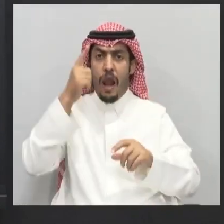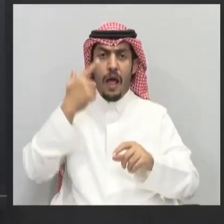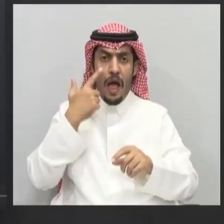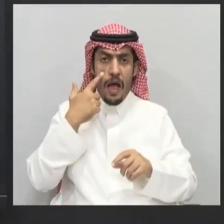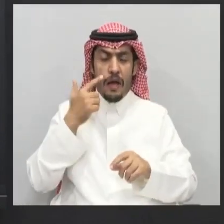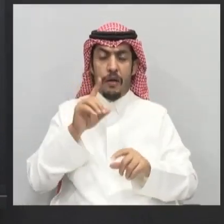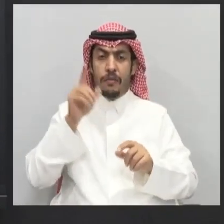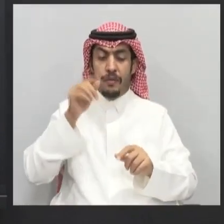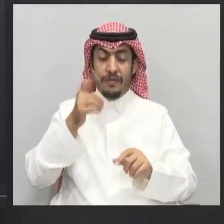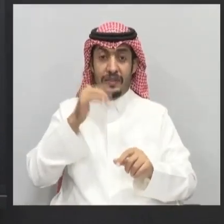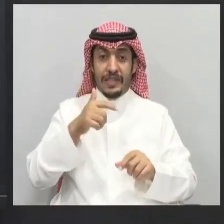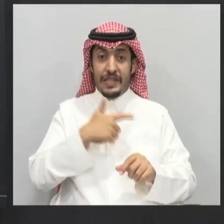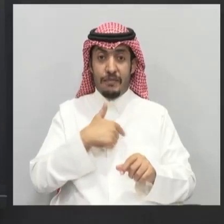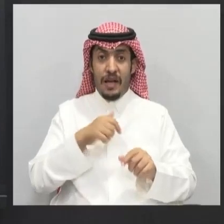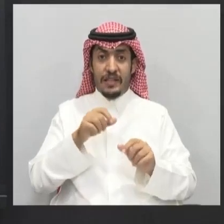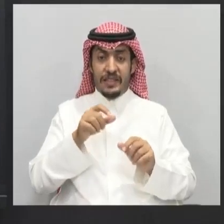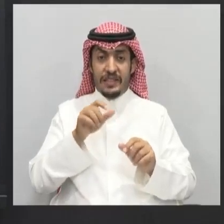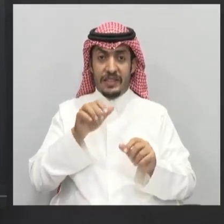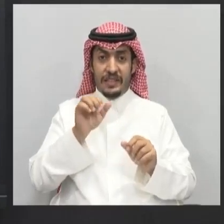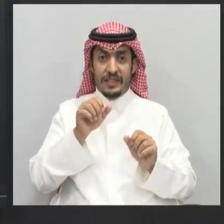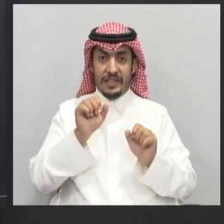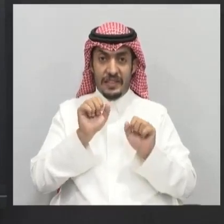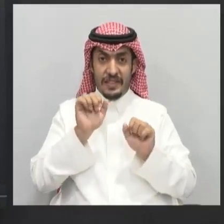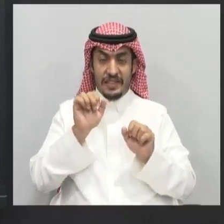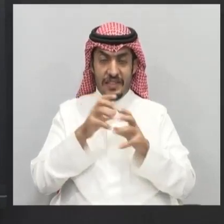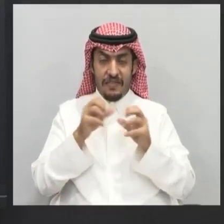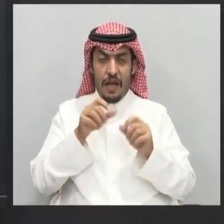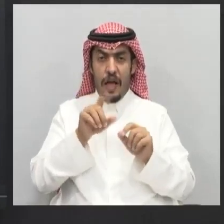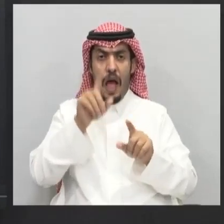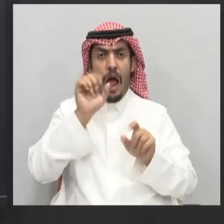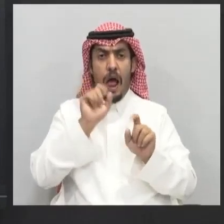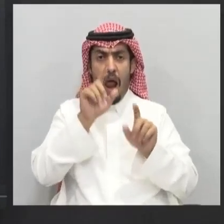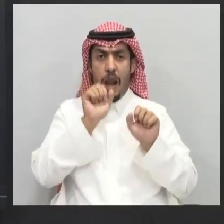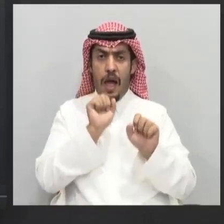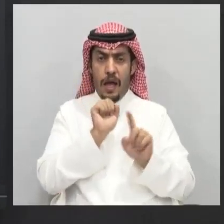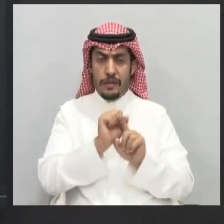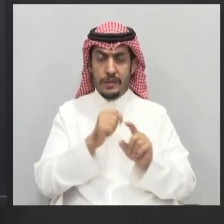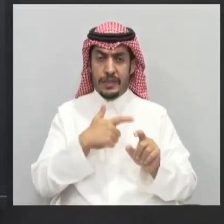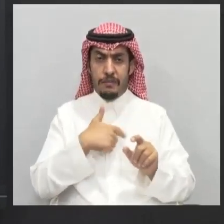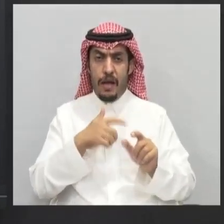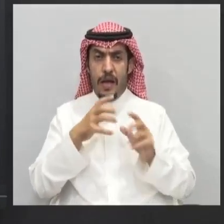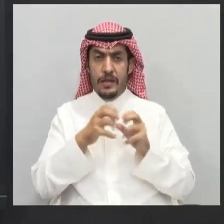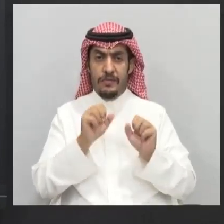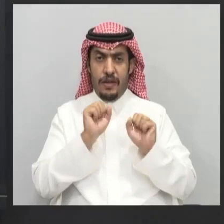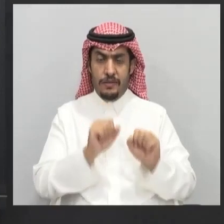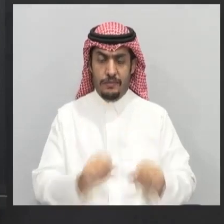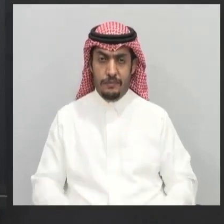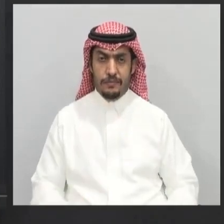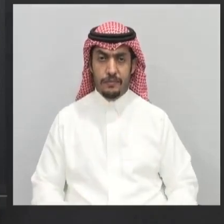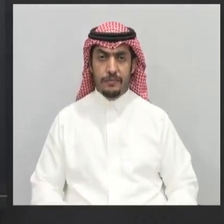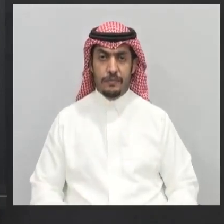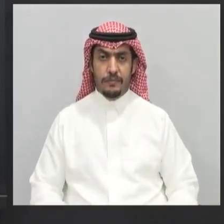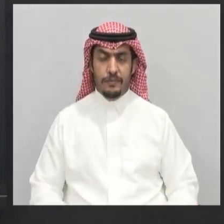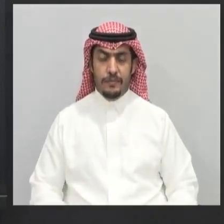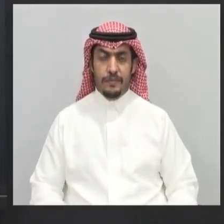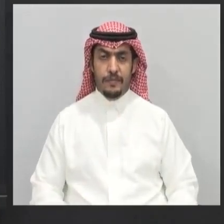الا الله واما في الاسماء والصفات فان تخصص هذه الصفات لله جل جل وعلا سبحانه وتعالى